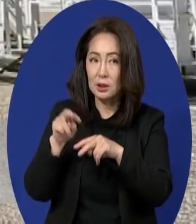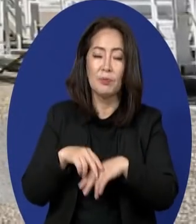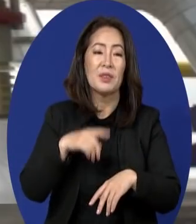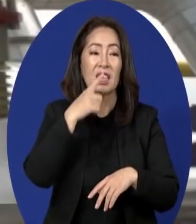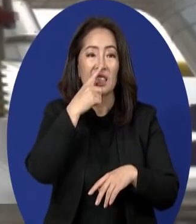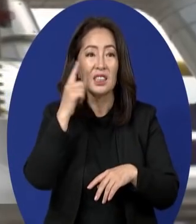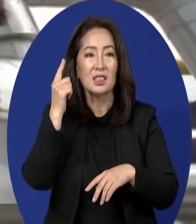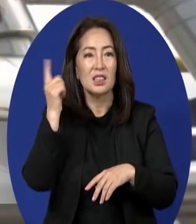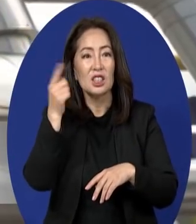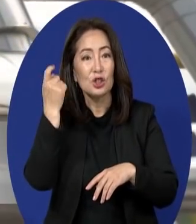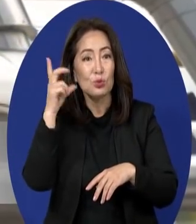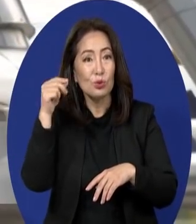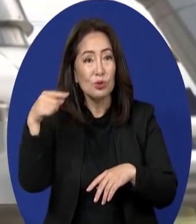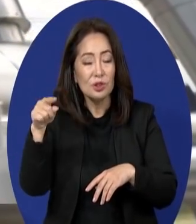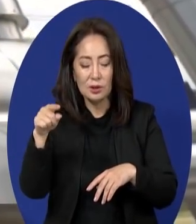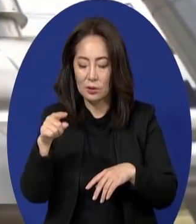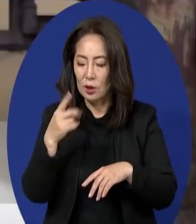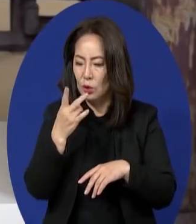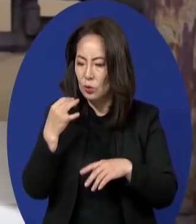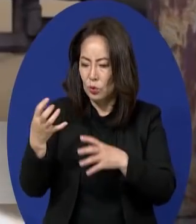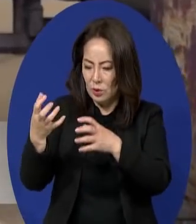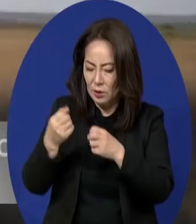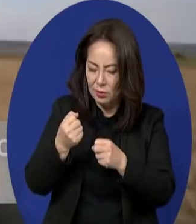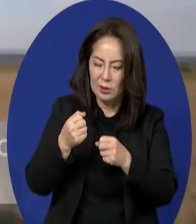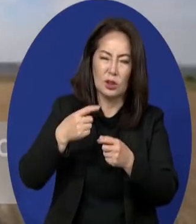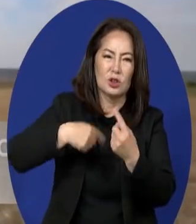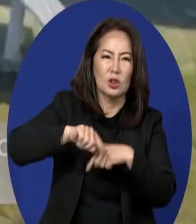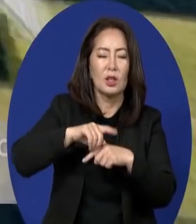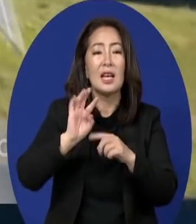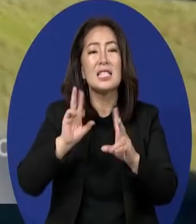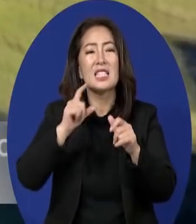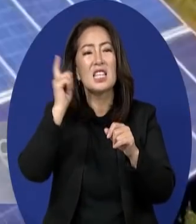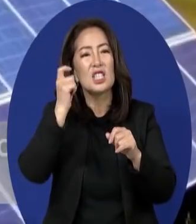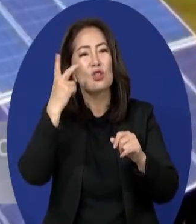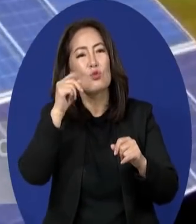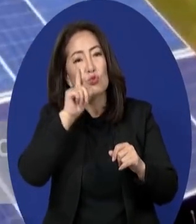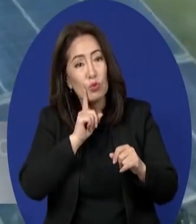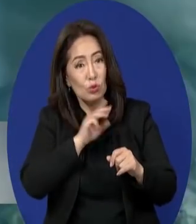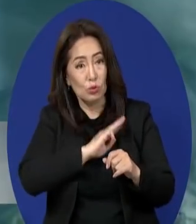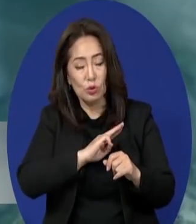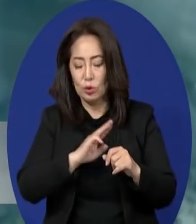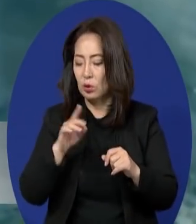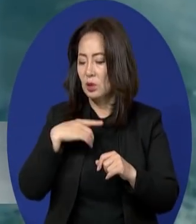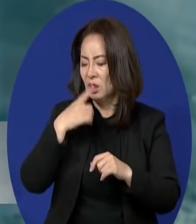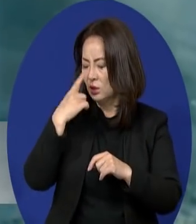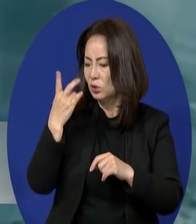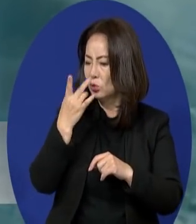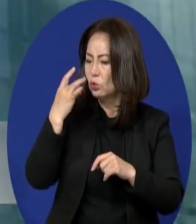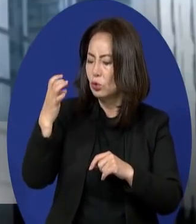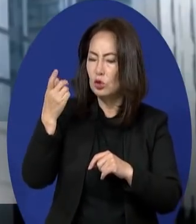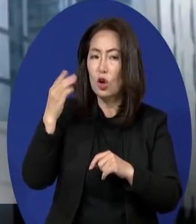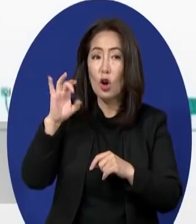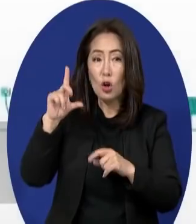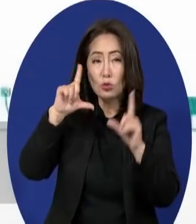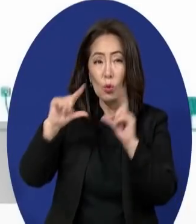хүчний салбар хүрэн үрснээс сэргэгт эрчим хүч рүү шилжихээр сэхиж байна. 2030 оноос өмнөд Хятадын нүүрс үрэгчийн үйлдвэрлэлийг 35%